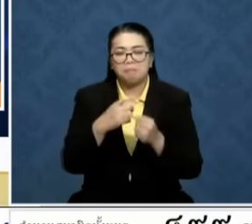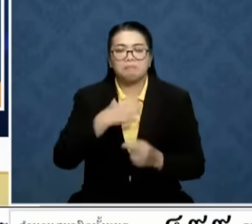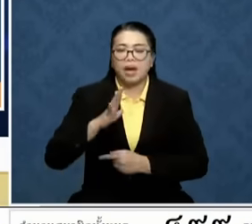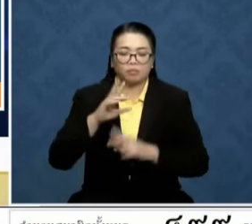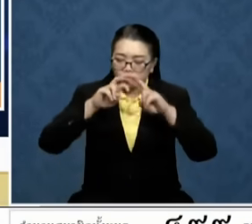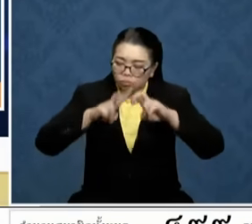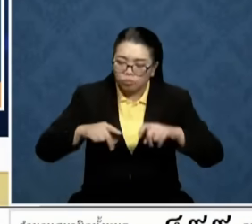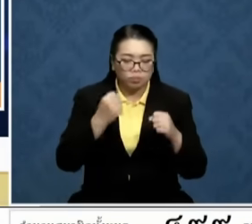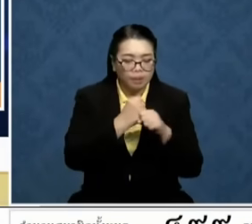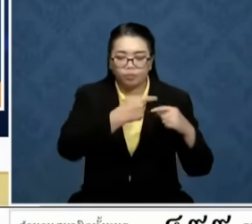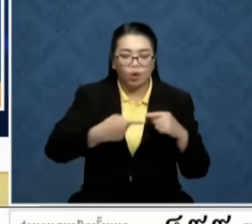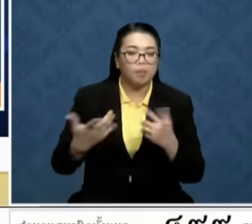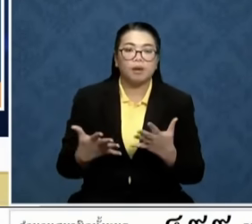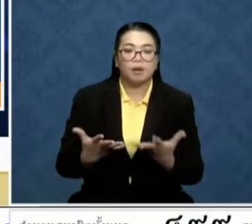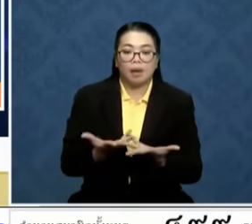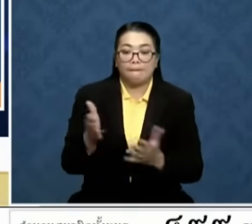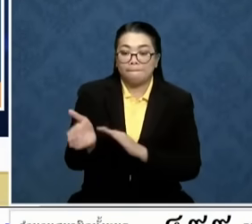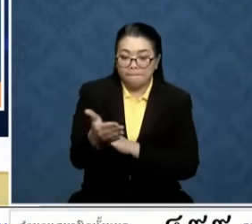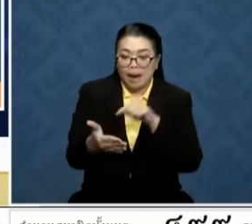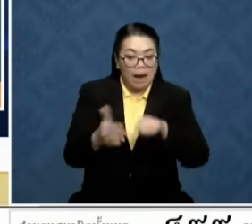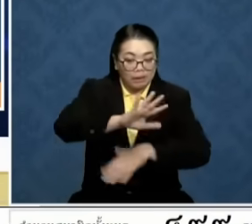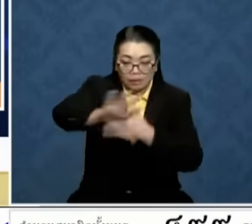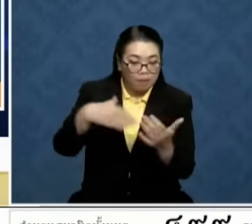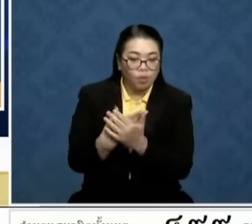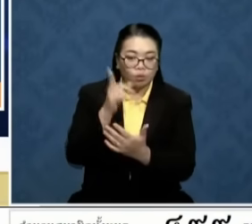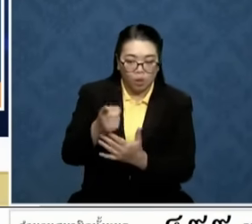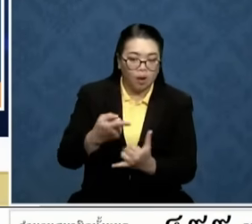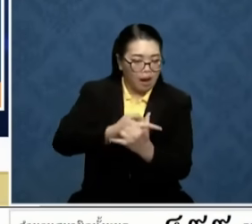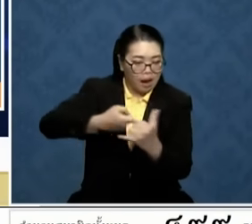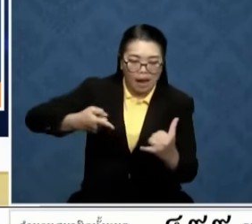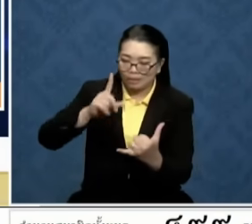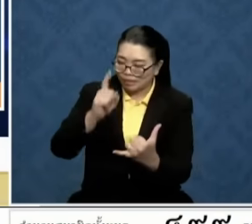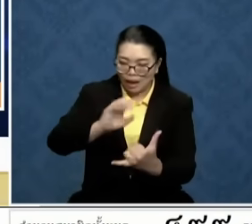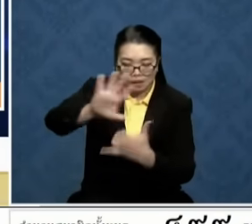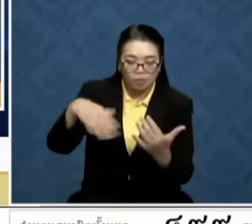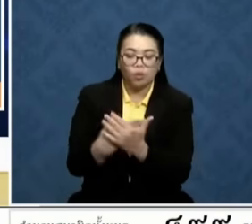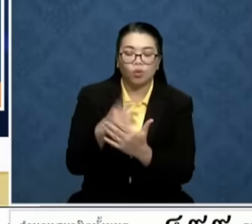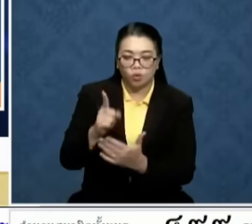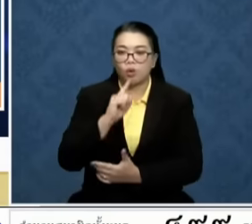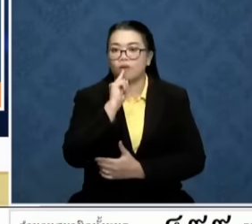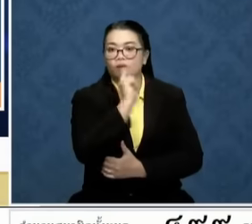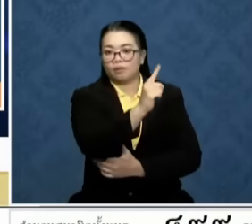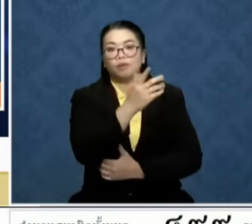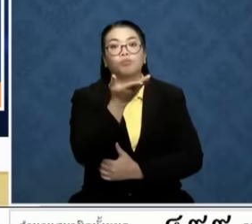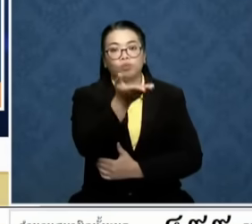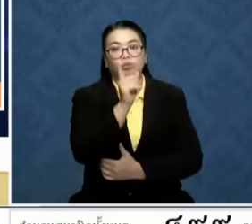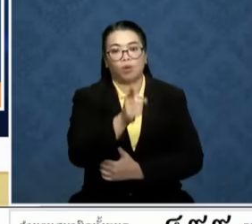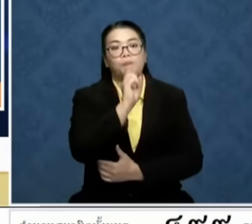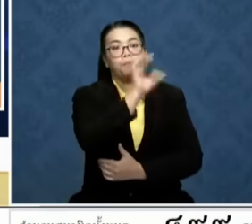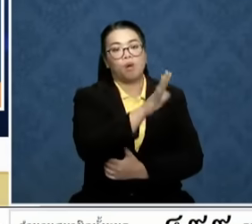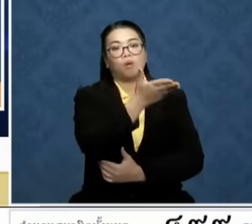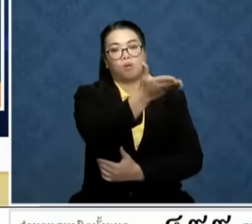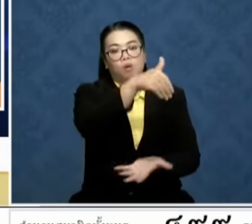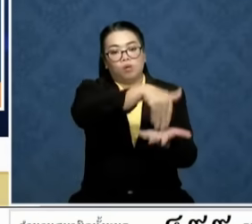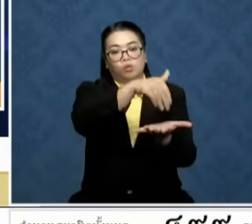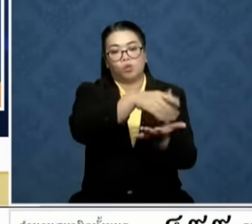ทำการศึกษาต่อให้ทำลายปลลาชุดดังกล่าวทั้งหมดโดยต้องแจ้งกรมประมงเพื่อส่งเจ้าหน้าที่เข้าตรวจสอบ